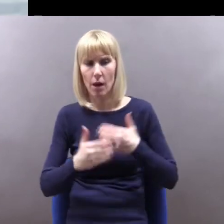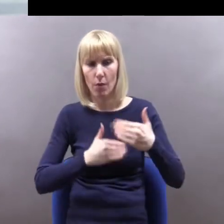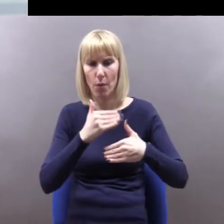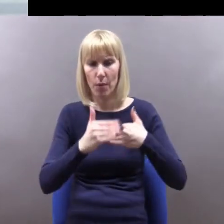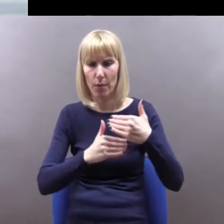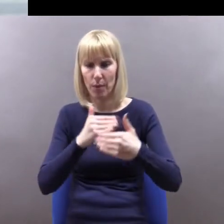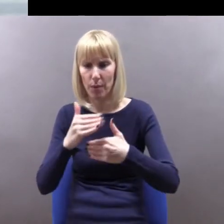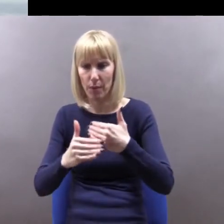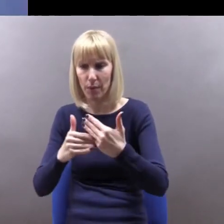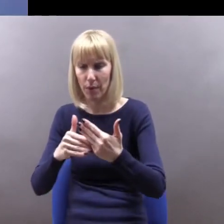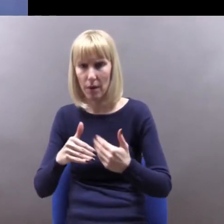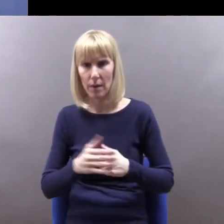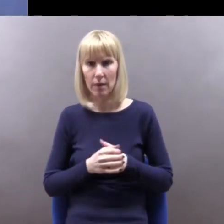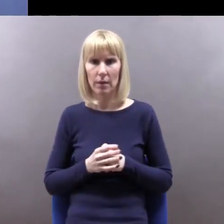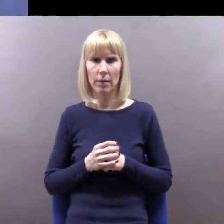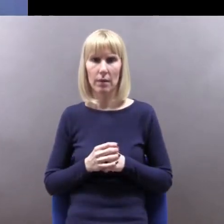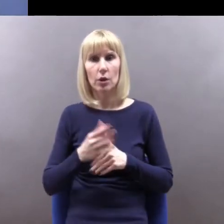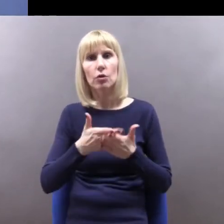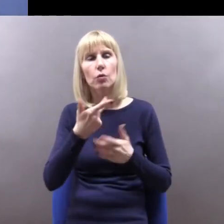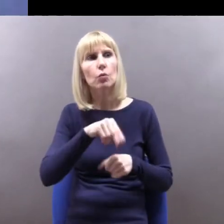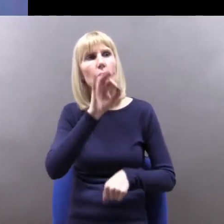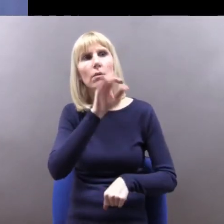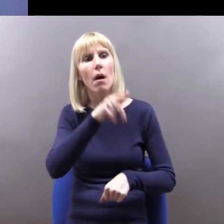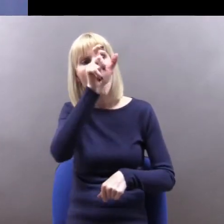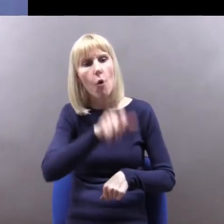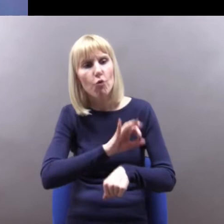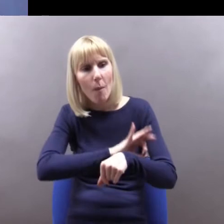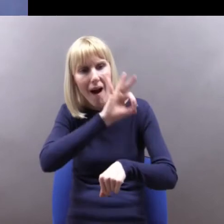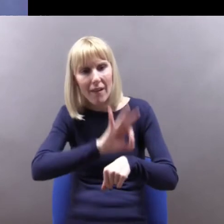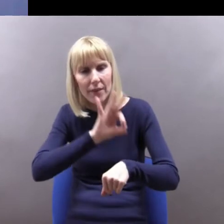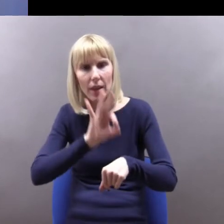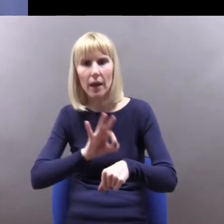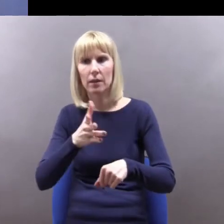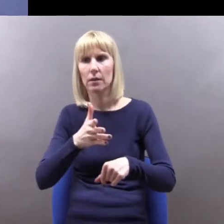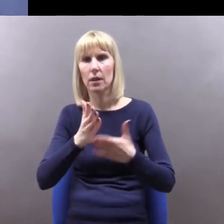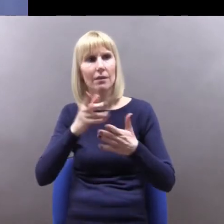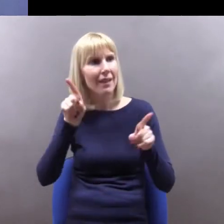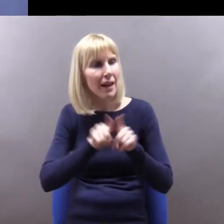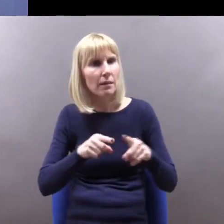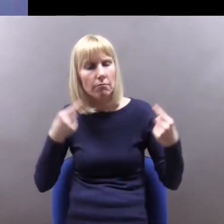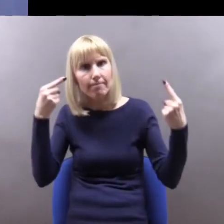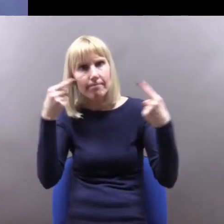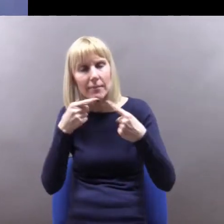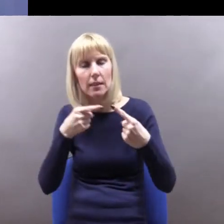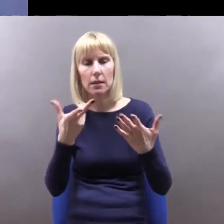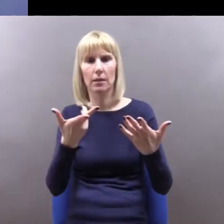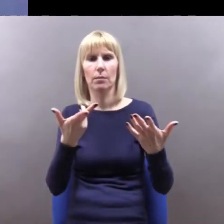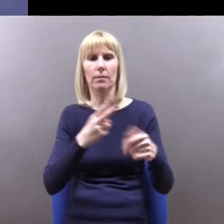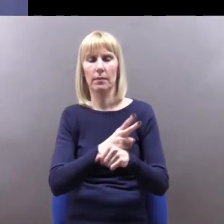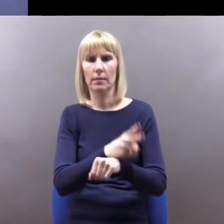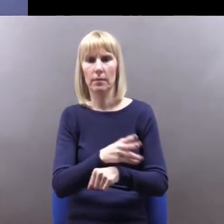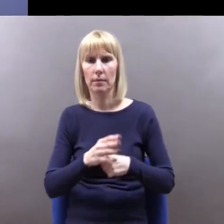zarodka wszystko uczone i tak, czy architekci też, a nie, że później wychodzi na przykład, tak jak tutaj u